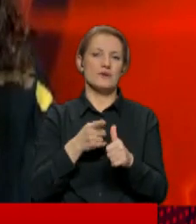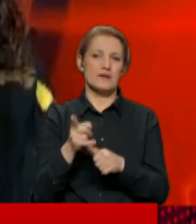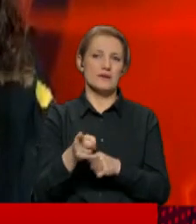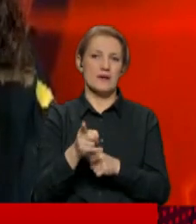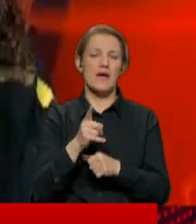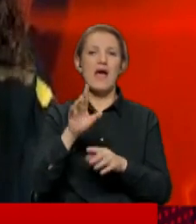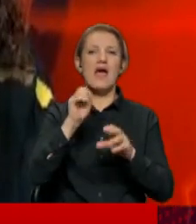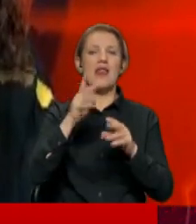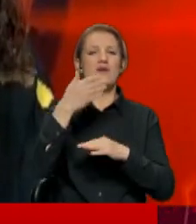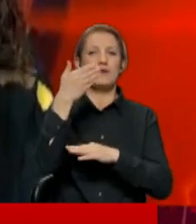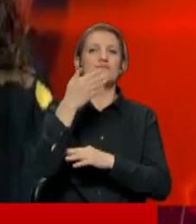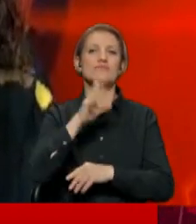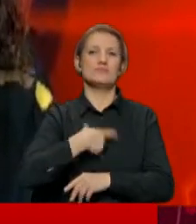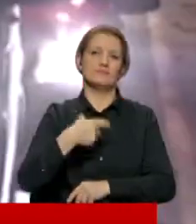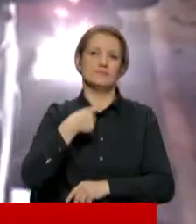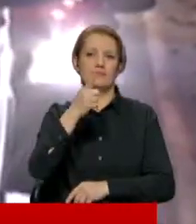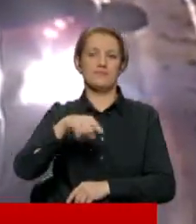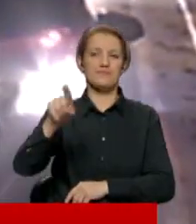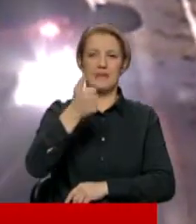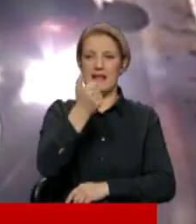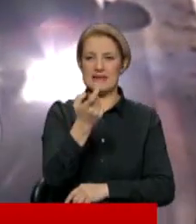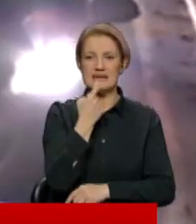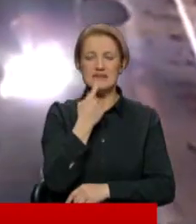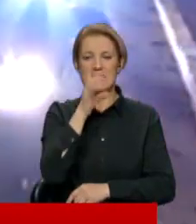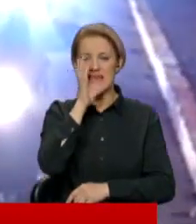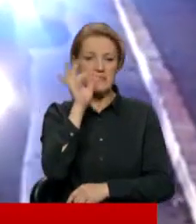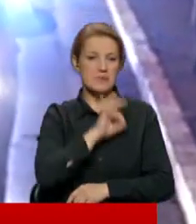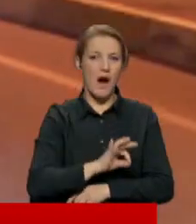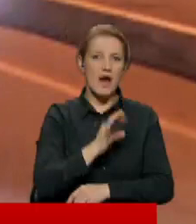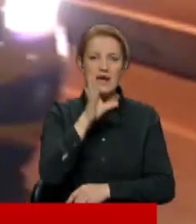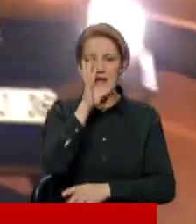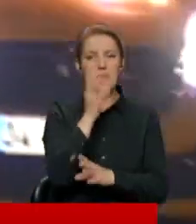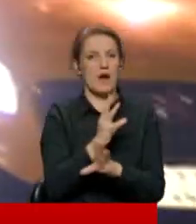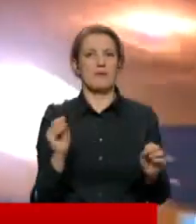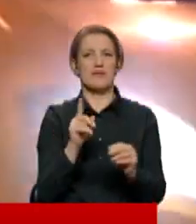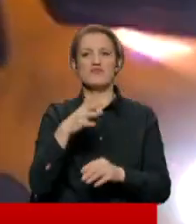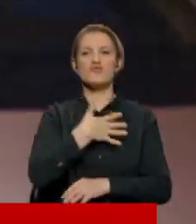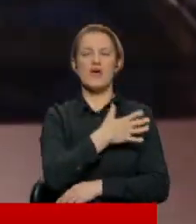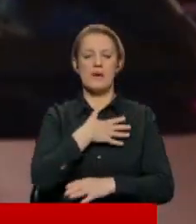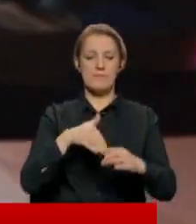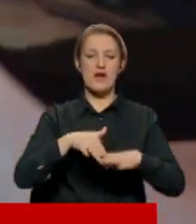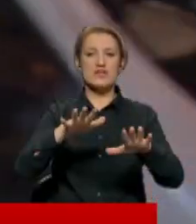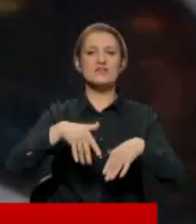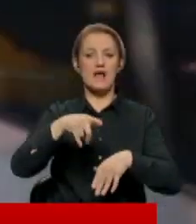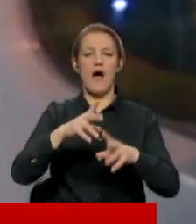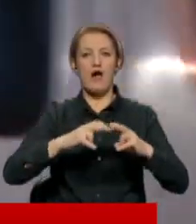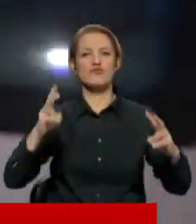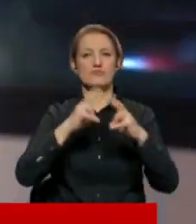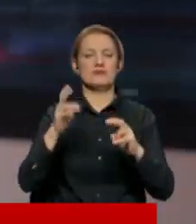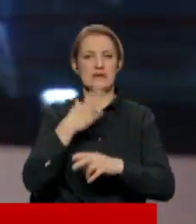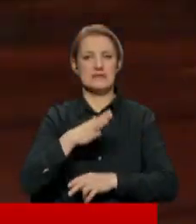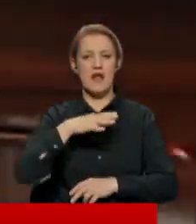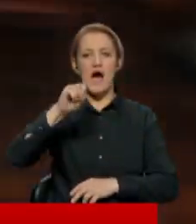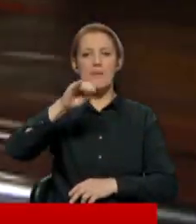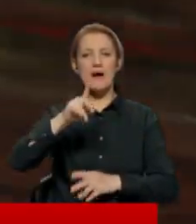dağıtım şirketleri, özel şirketleri olduğunu söyleyebiliriz. 6 yılda kim kazandı, kim kaybetti? CHP mecliste araştırılmasını istedi.